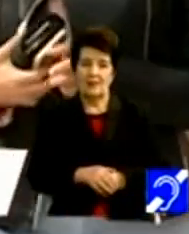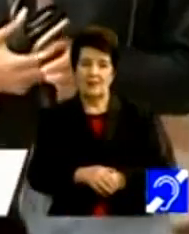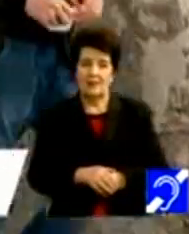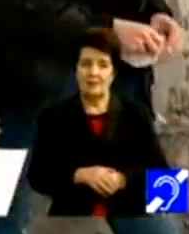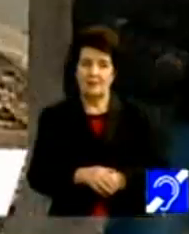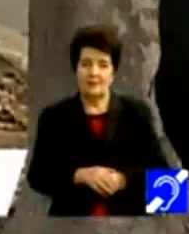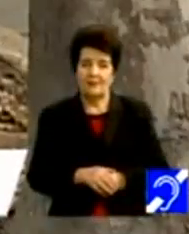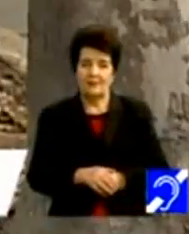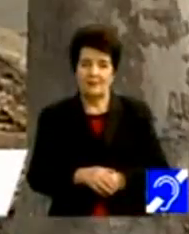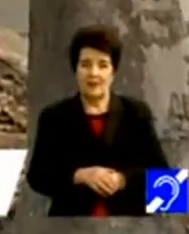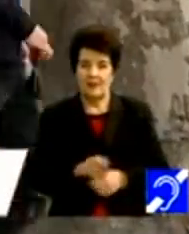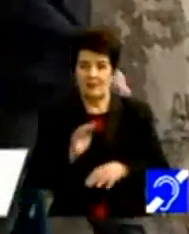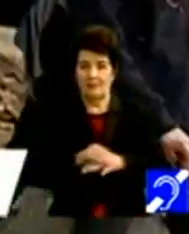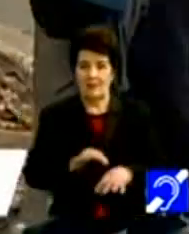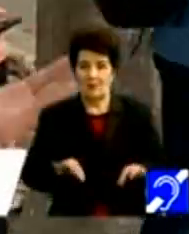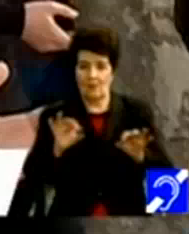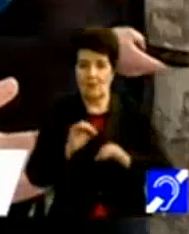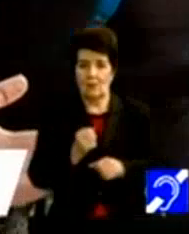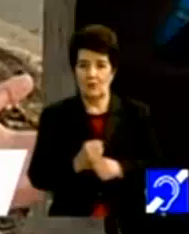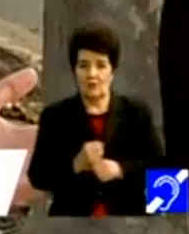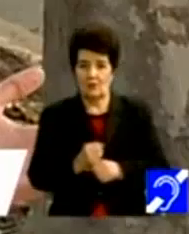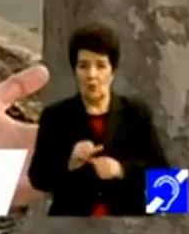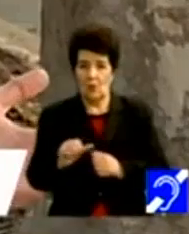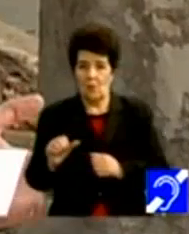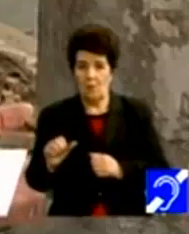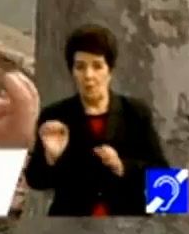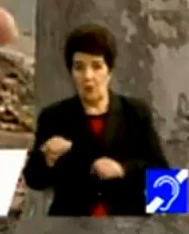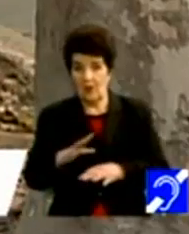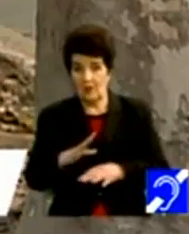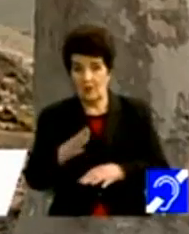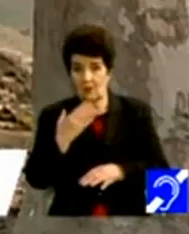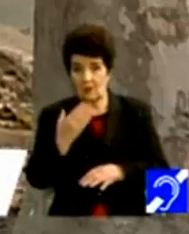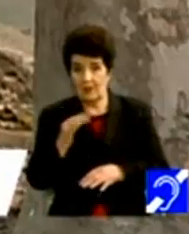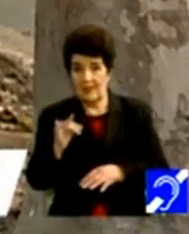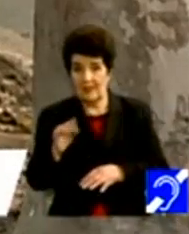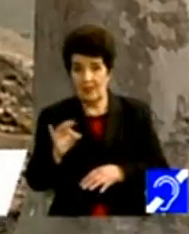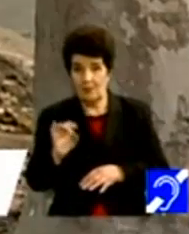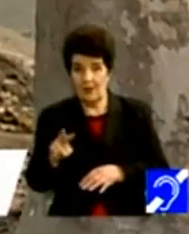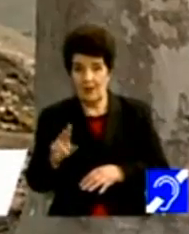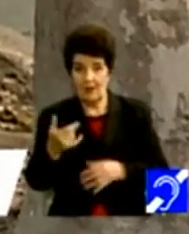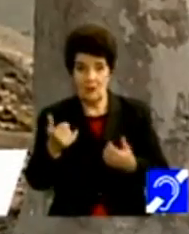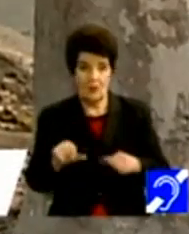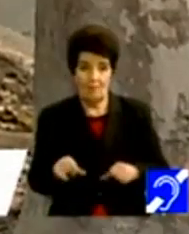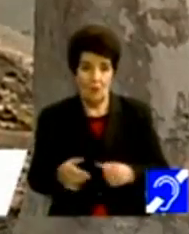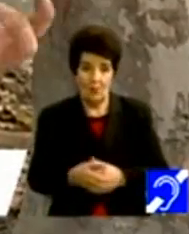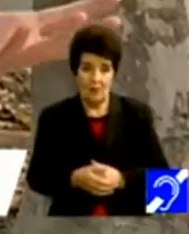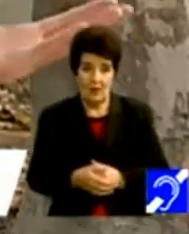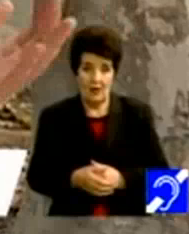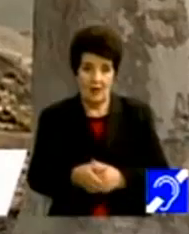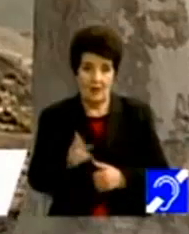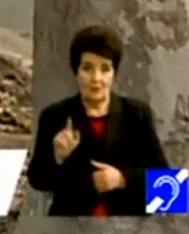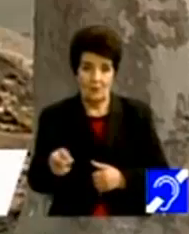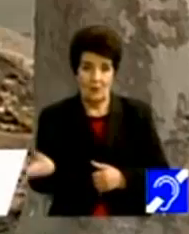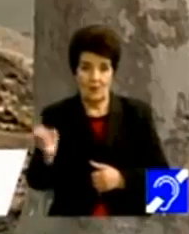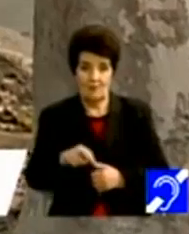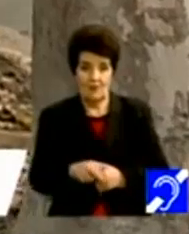mai că nu au făcut nimic. O parte, foarte mult timp am avut interimari care erau doar de formă, după care a